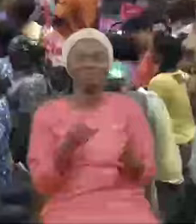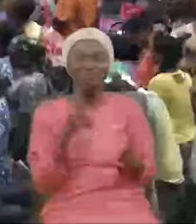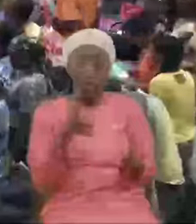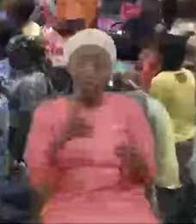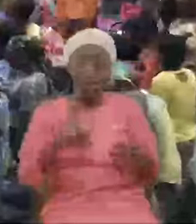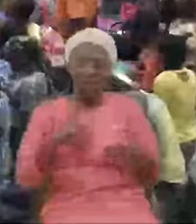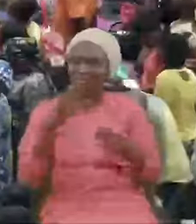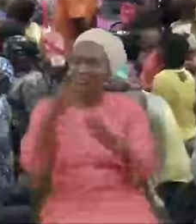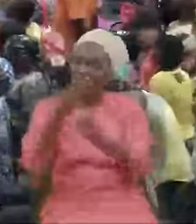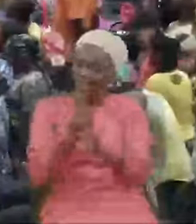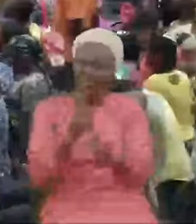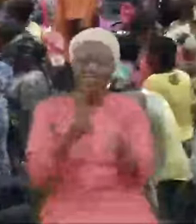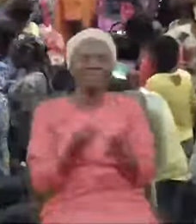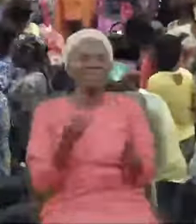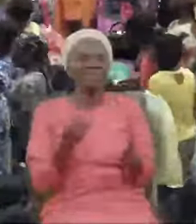Vous l'avez reçu.